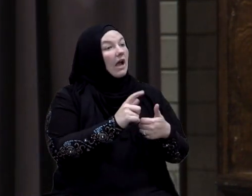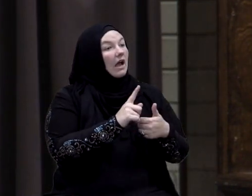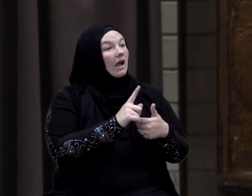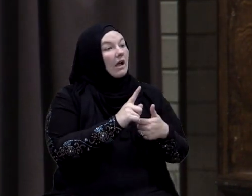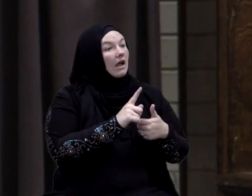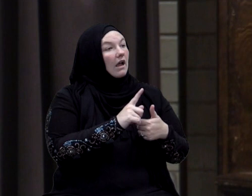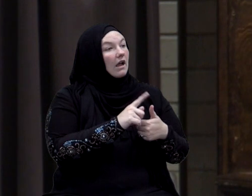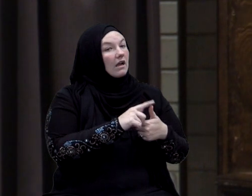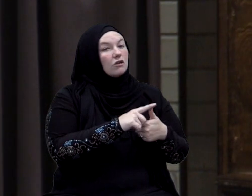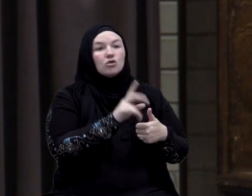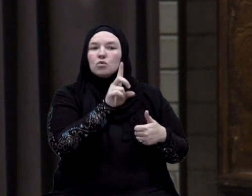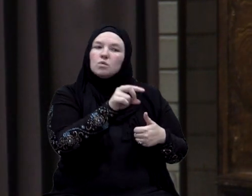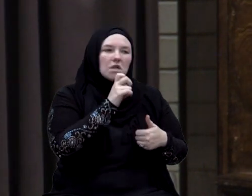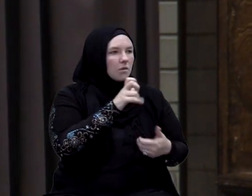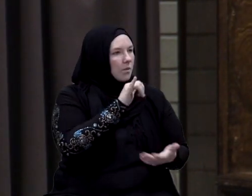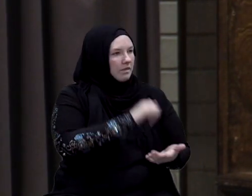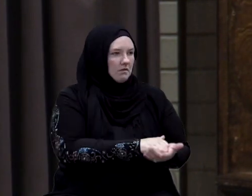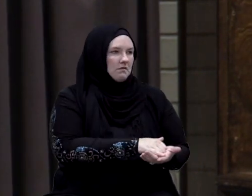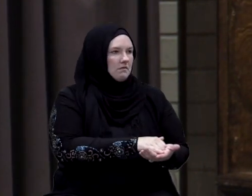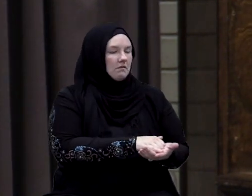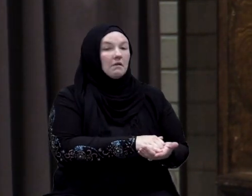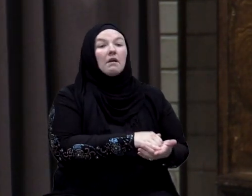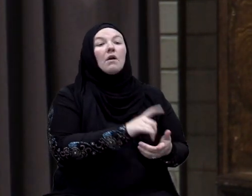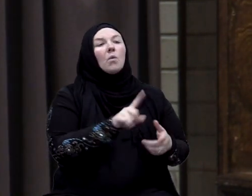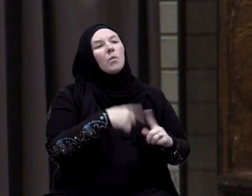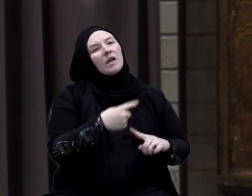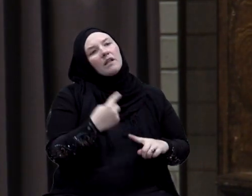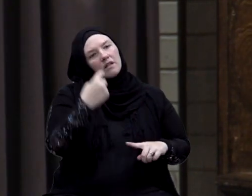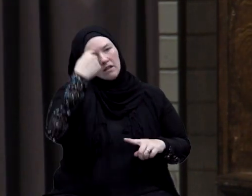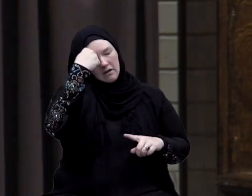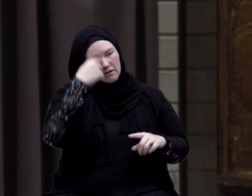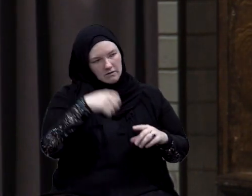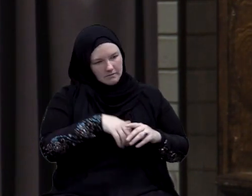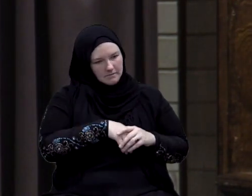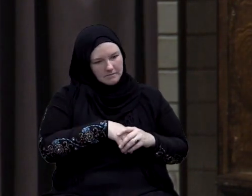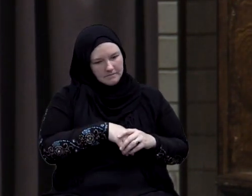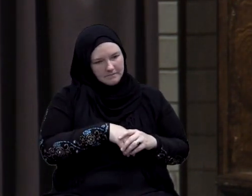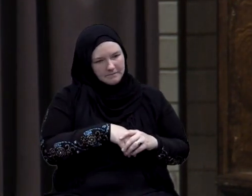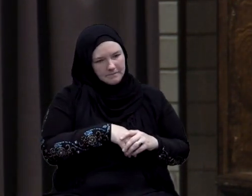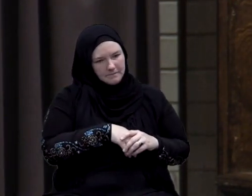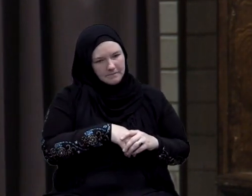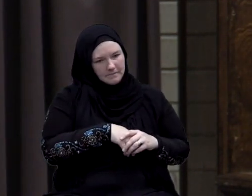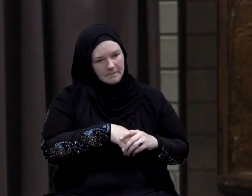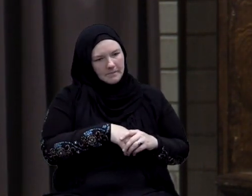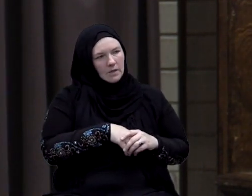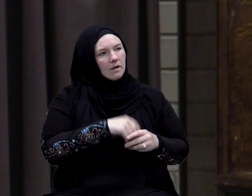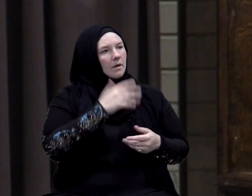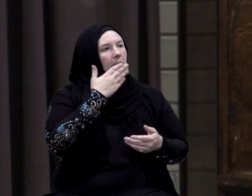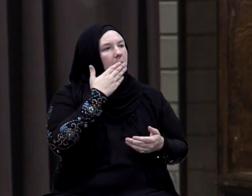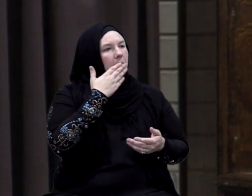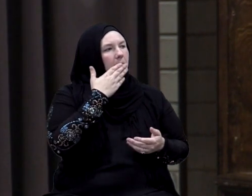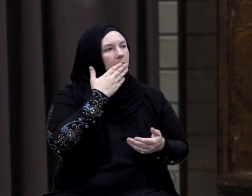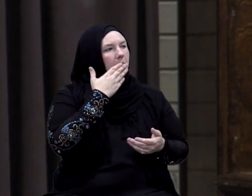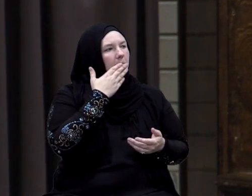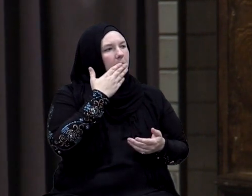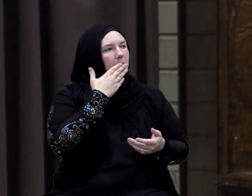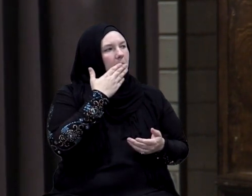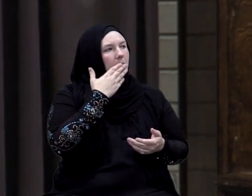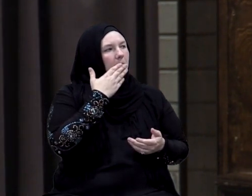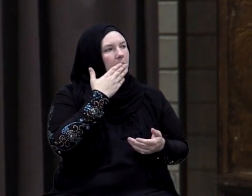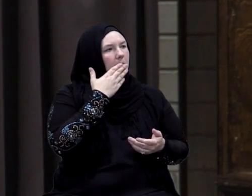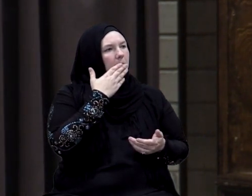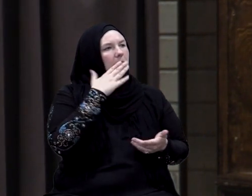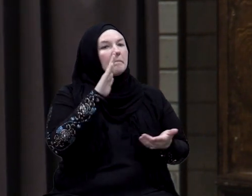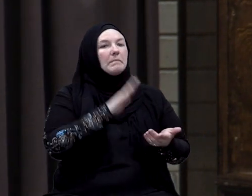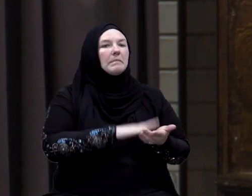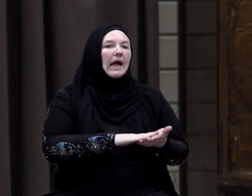is دُونَ ذَلِكَ. We think of filthy disobedience as worse than